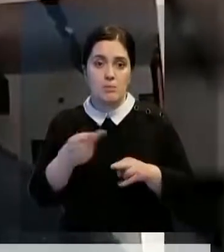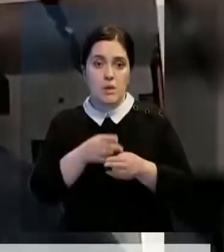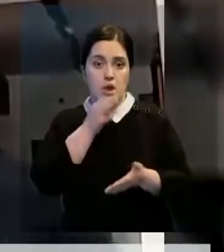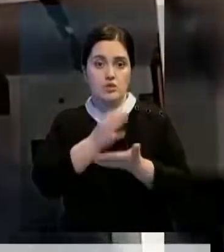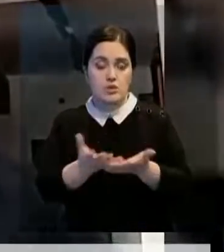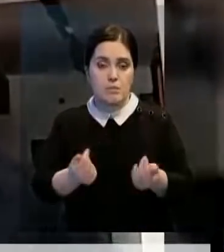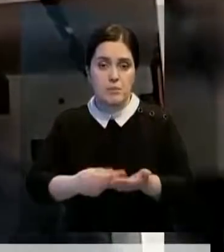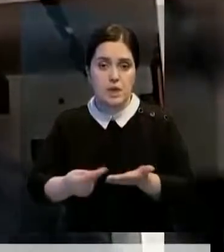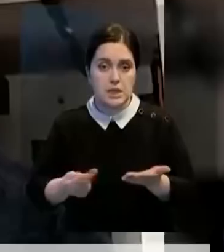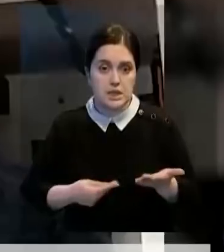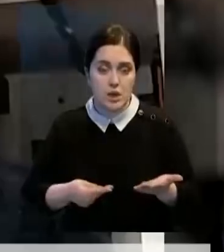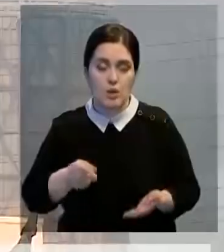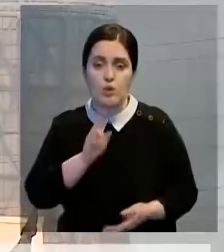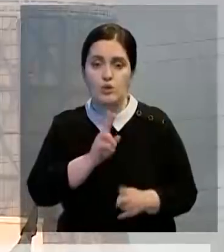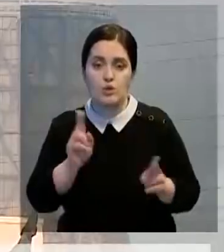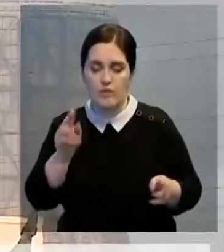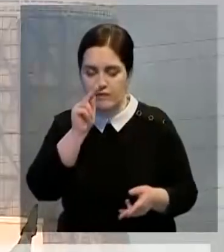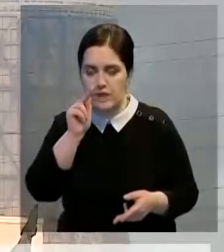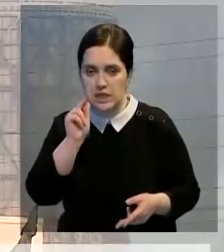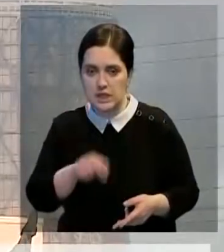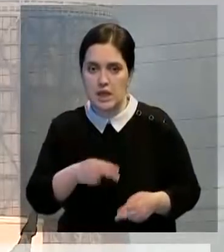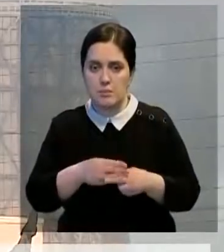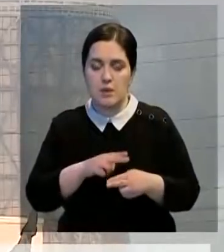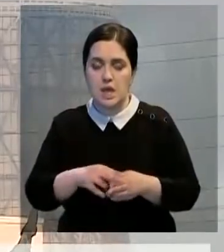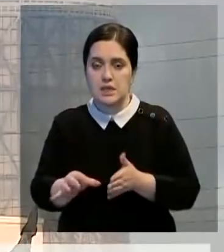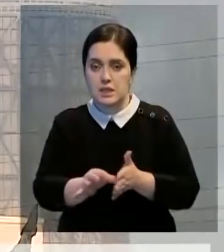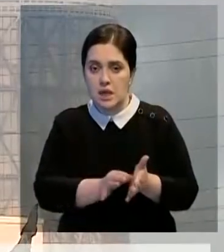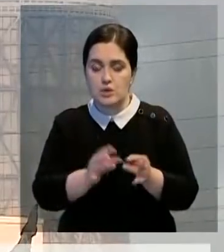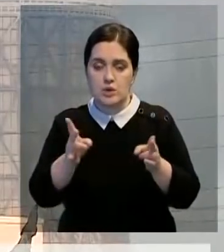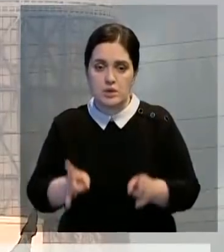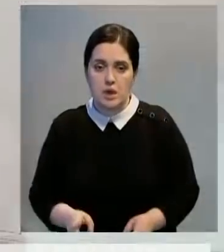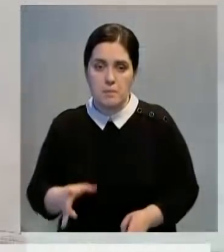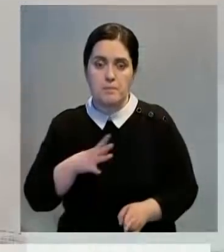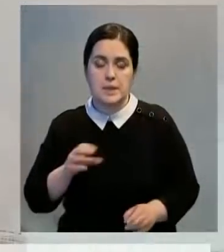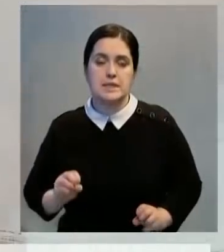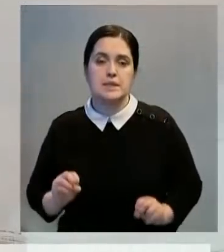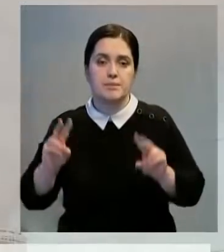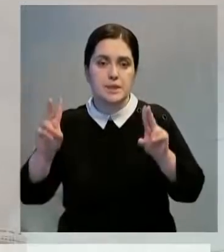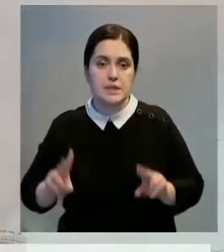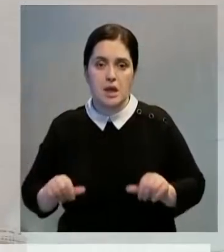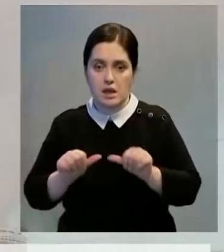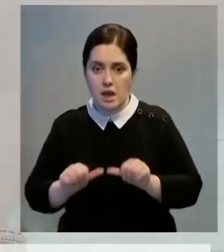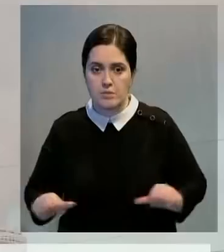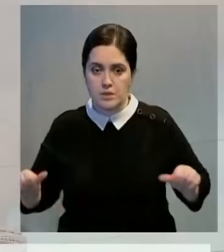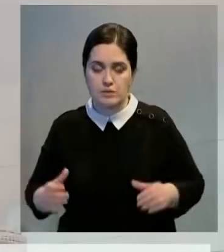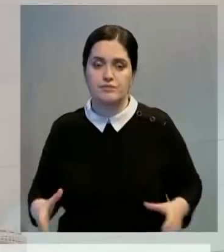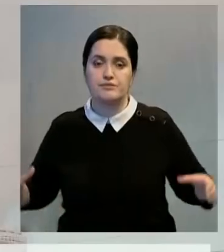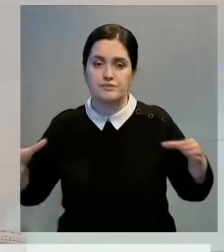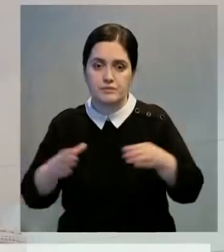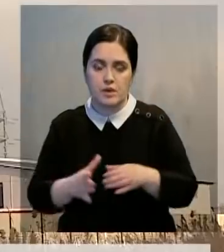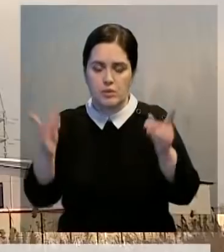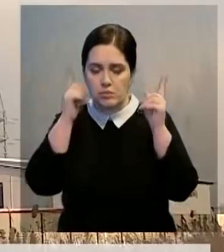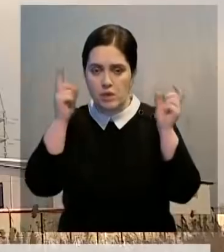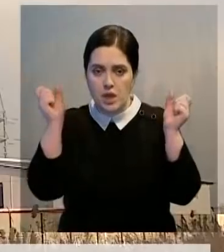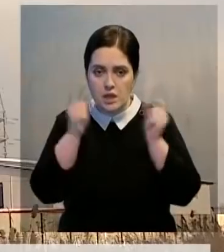отчеты? Чьи подписи стоят? К слову, почти сразу после трагедии была создана специальная комиссия. Ее членам предстоит разобраться